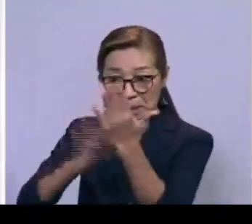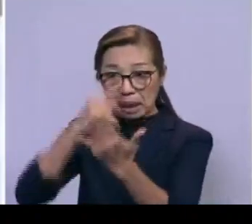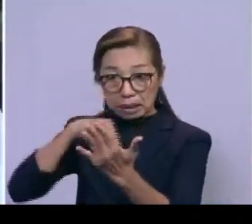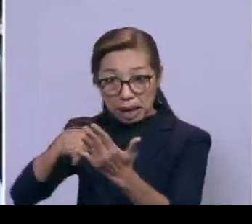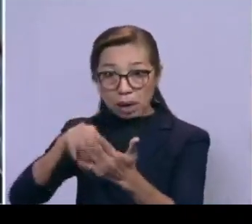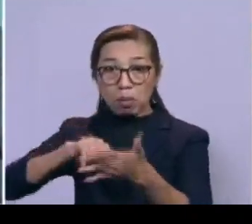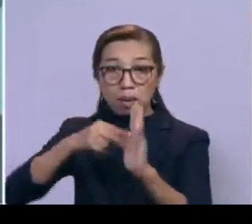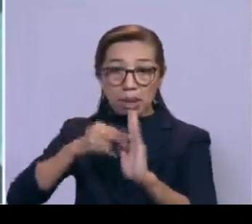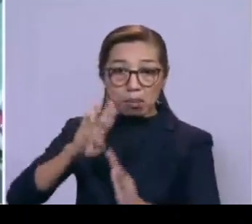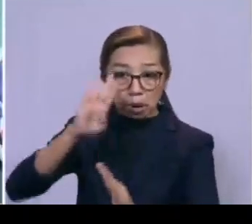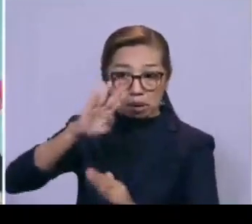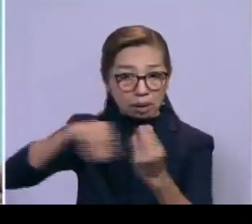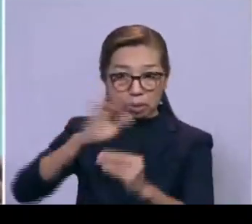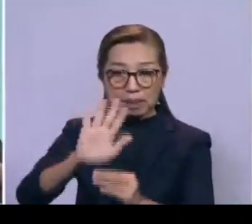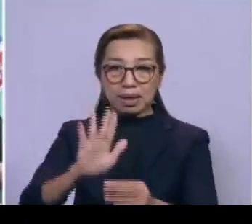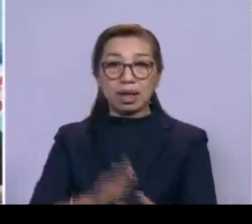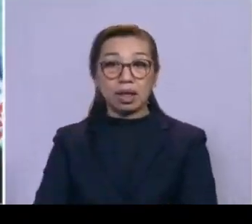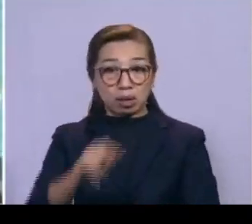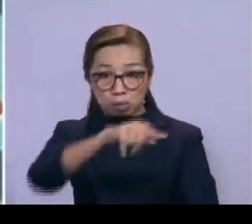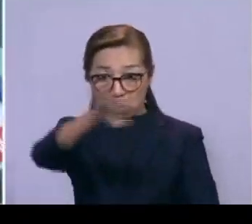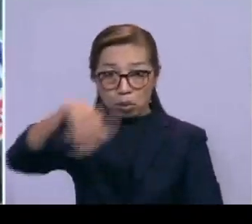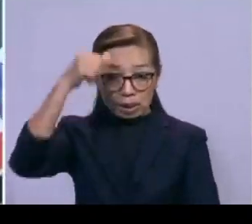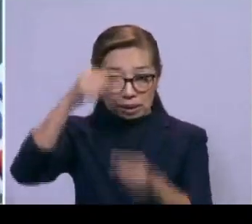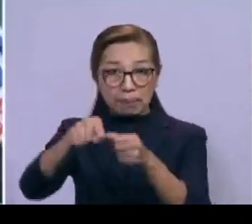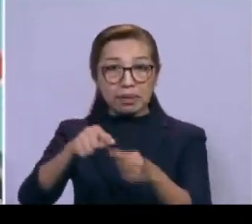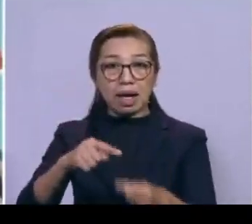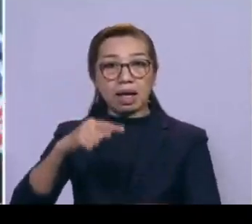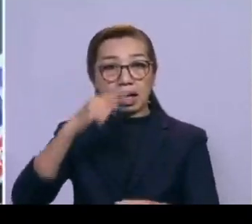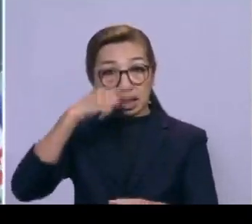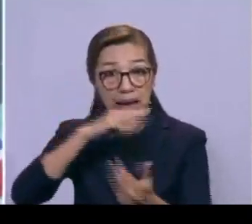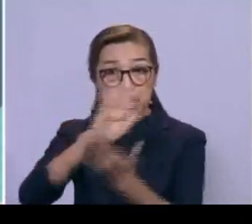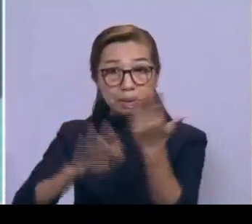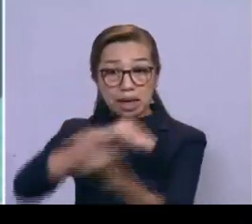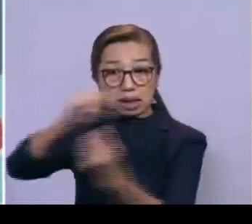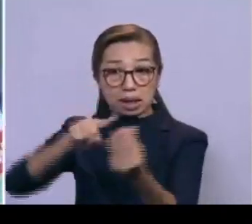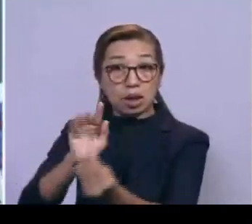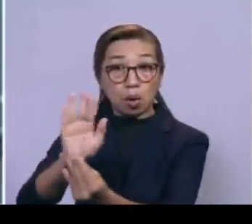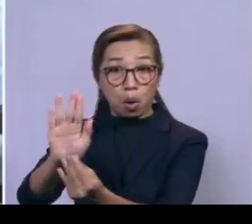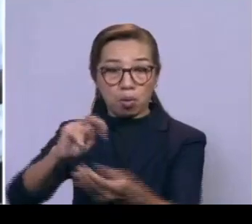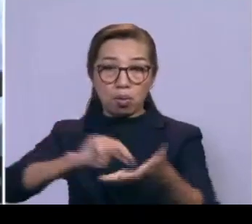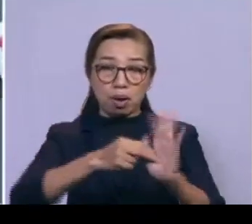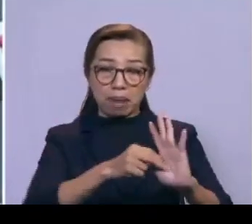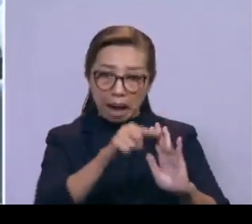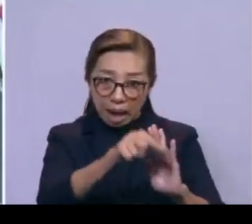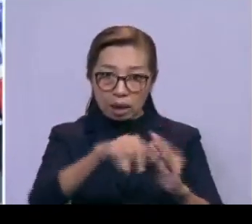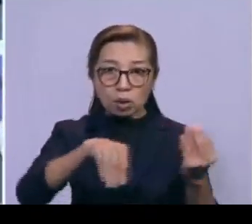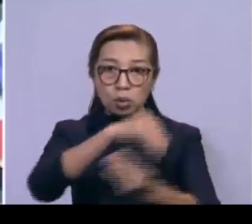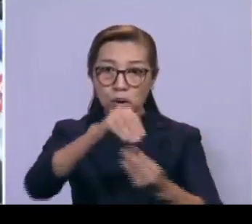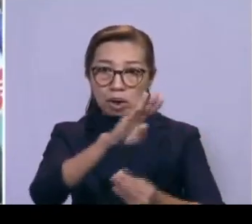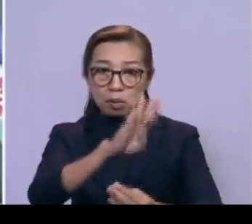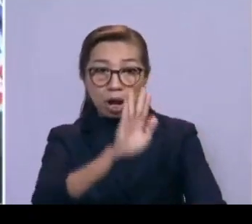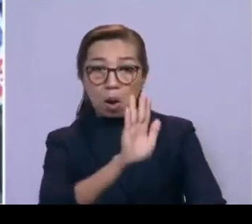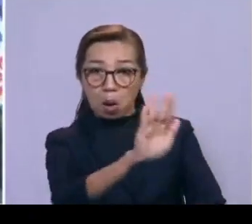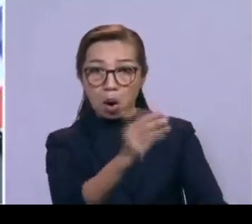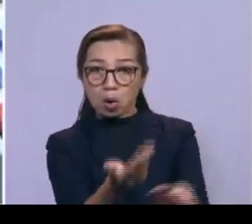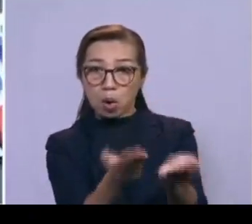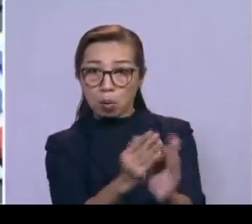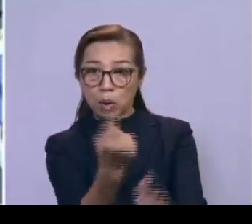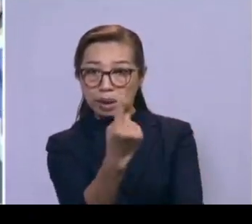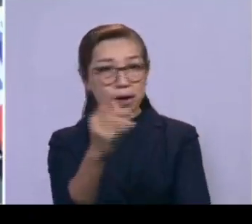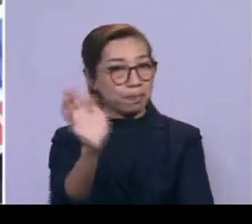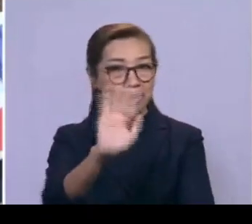ธุรกิจเขาพูดเอาไว้นะคำว่าเศรษฐกิจของประเทศเนี่ยไม่ใช่เศรษฐกิจหรือธุรกิจของครอบครัวใดครอบครัวหนึ่